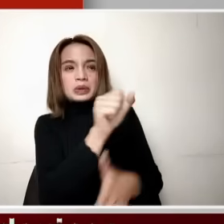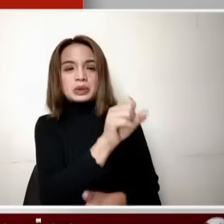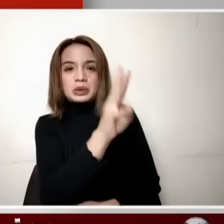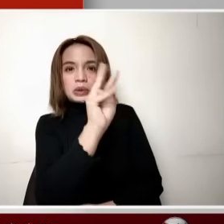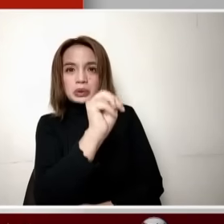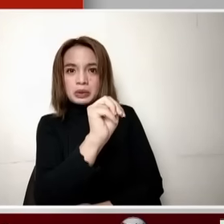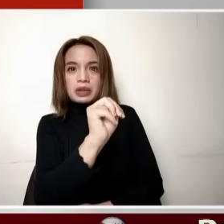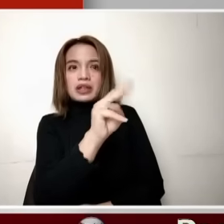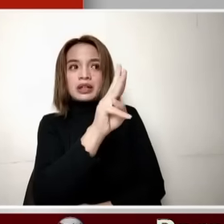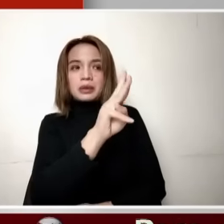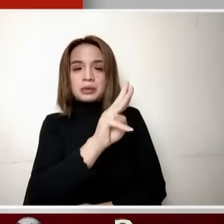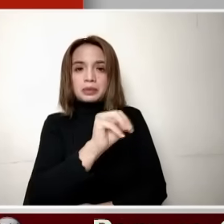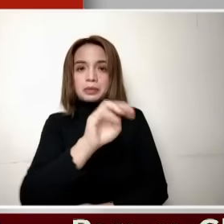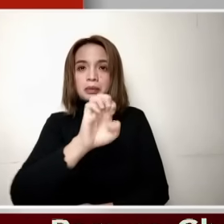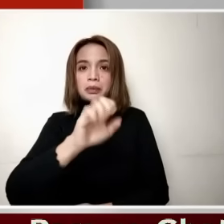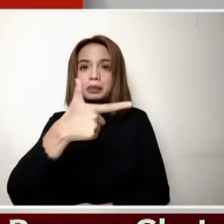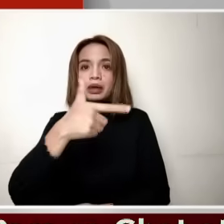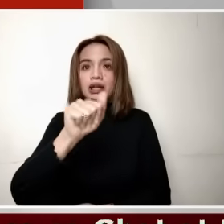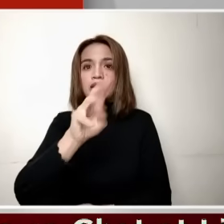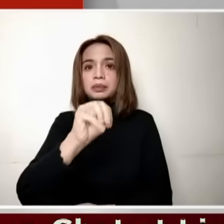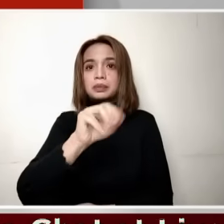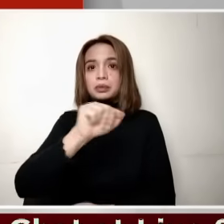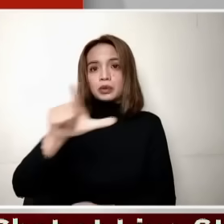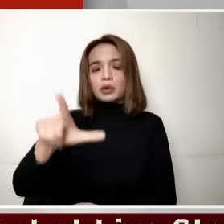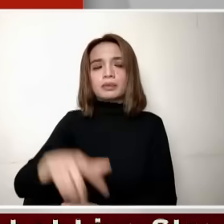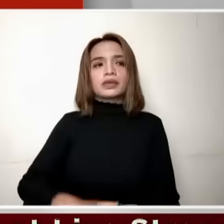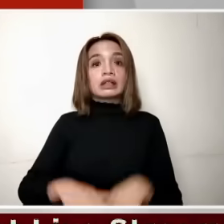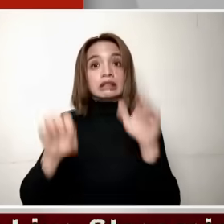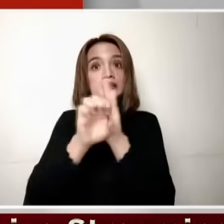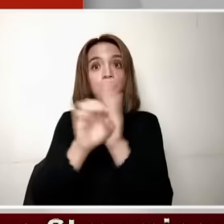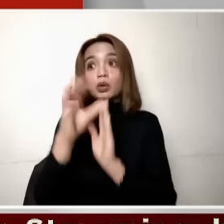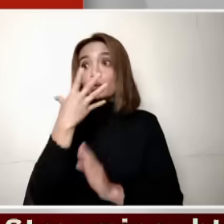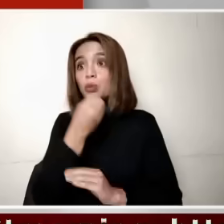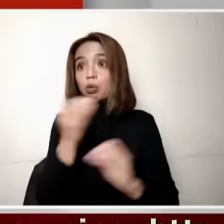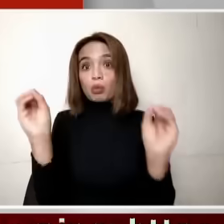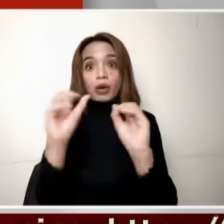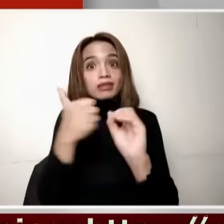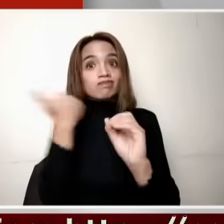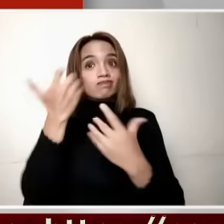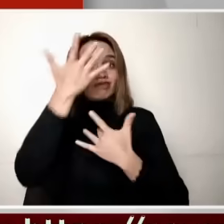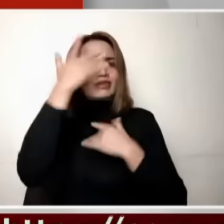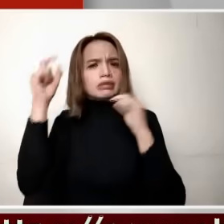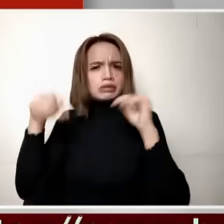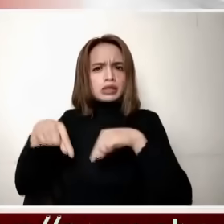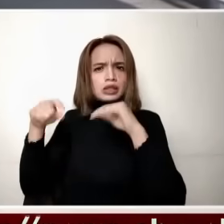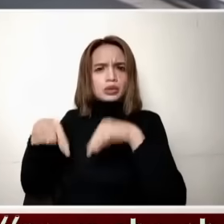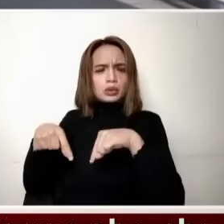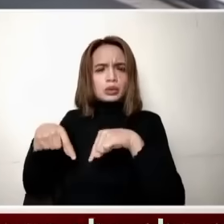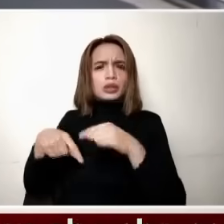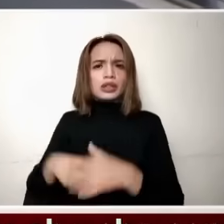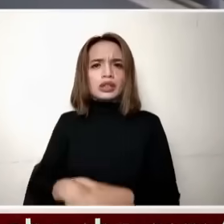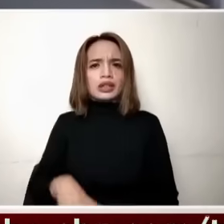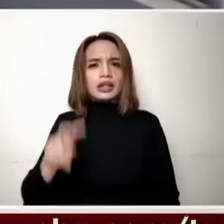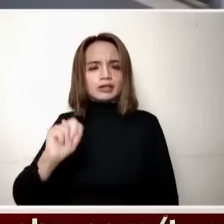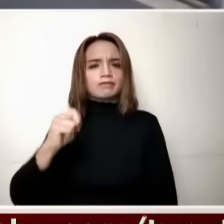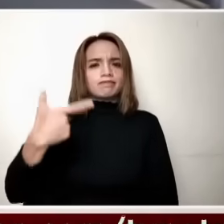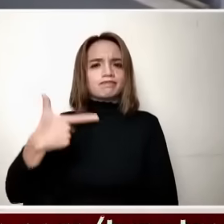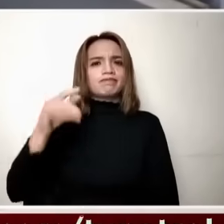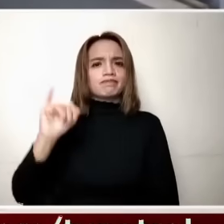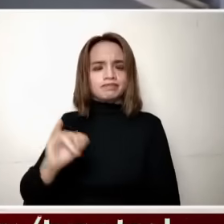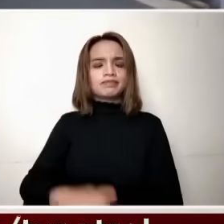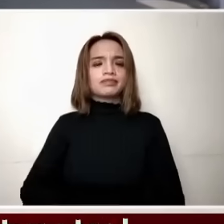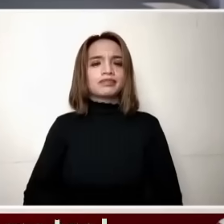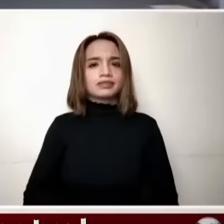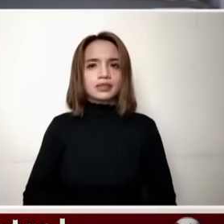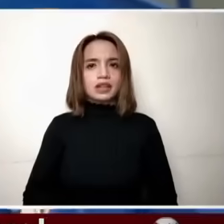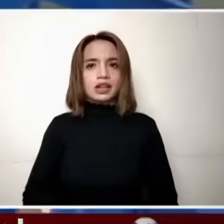merong adverse effect. Sa regular, yung mga walang sakit naman, dito na lang sa Forum NJIU. Sa Maynila, 6